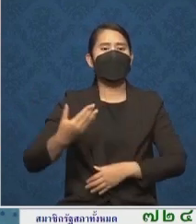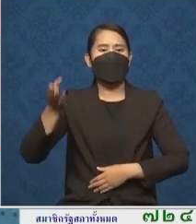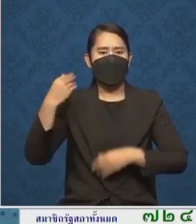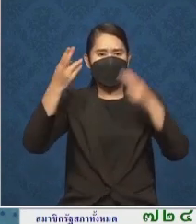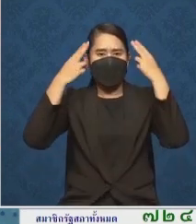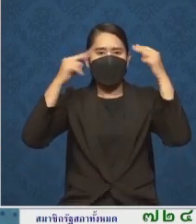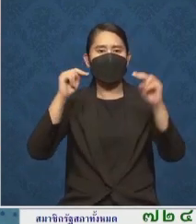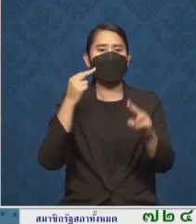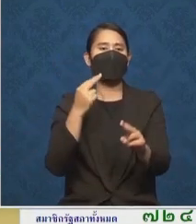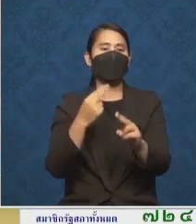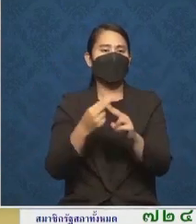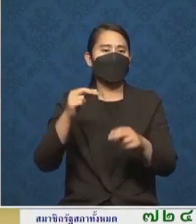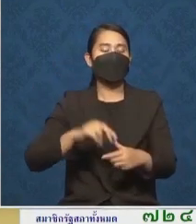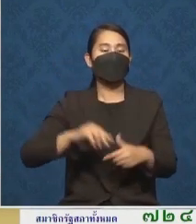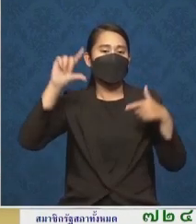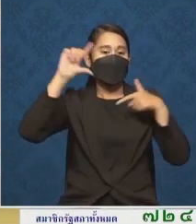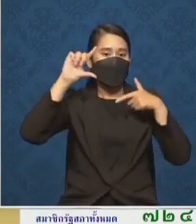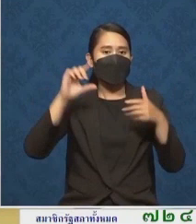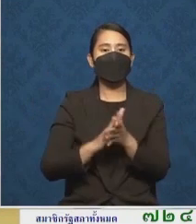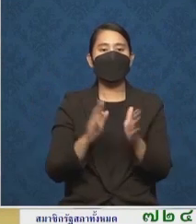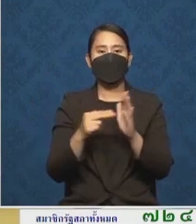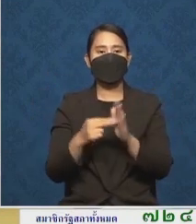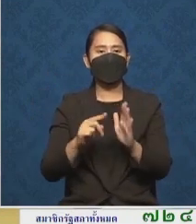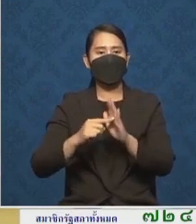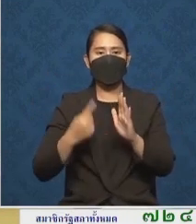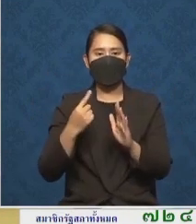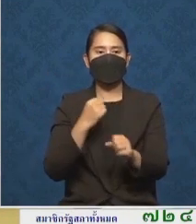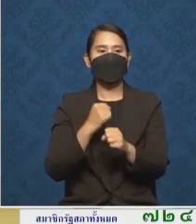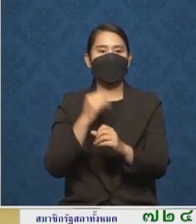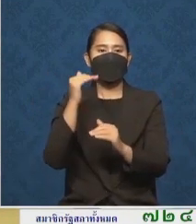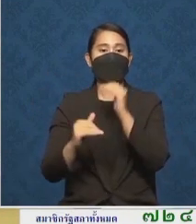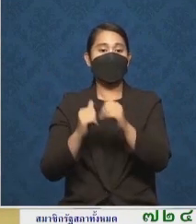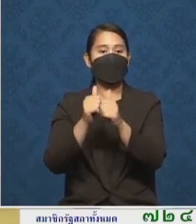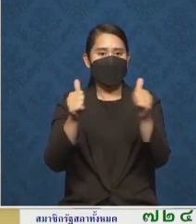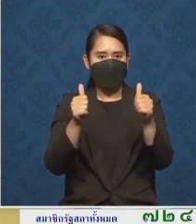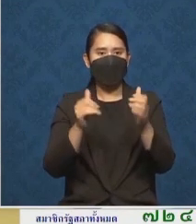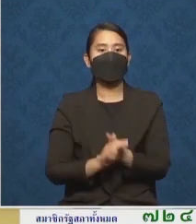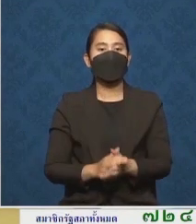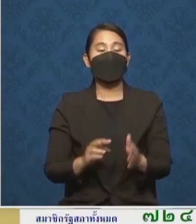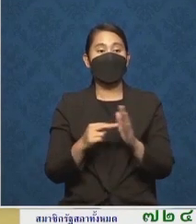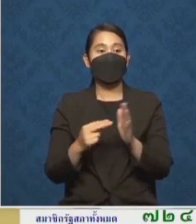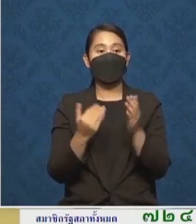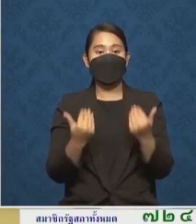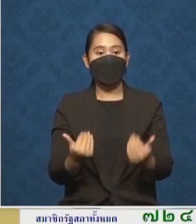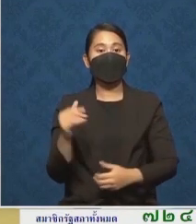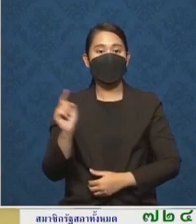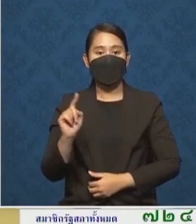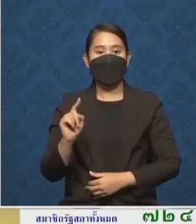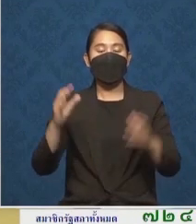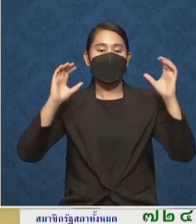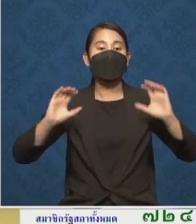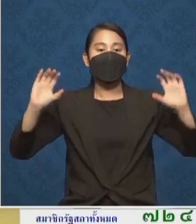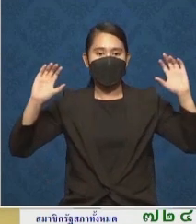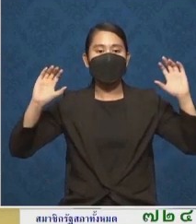ฐมัตรีชื่อทักสินคินวัตรเกิดขึ้นแล้วก็ดำเิการไปด้วยดีวันนี้ก็อยากจะให้ทางรฐบาล